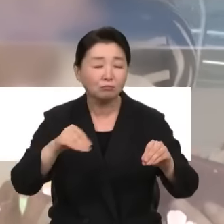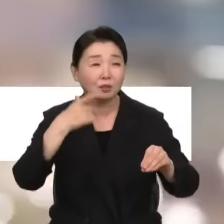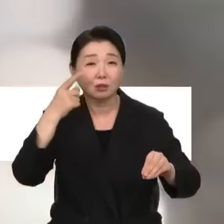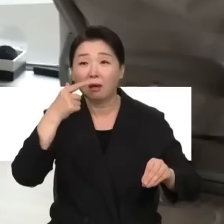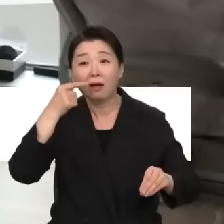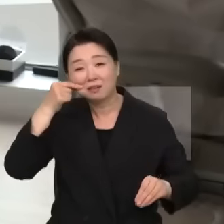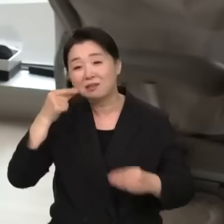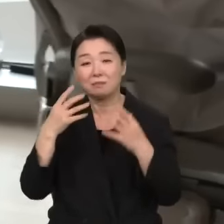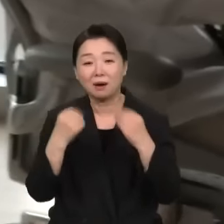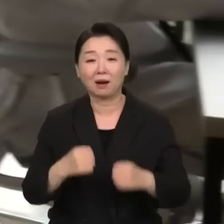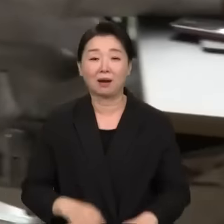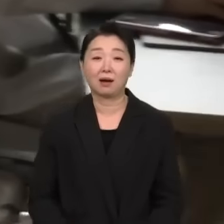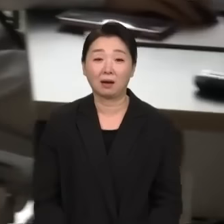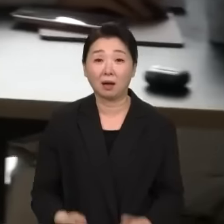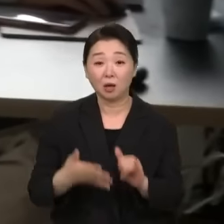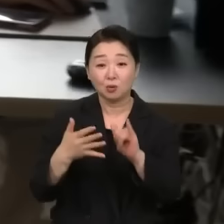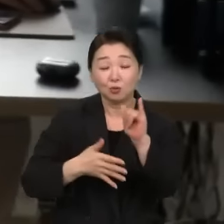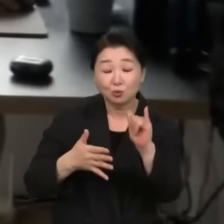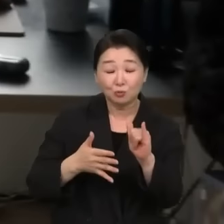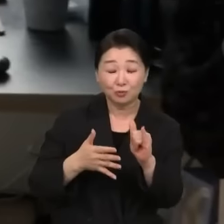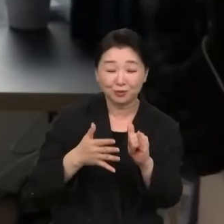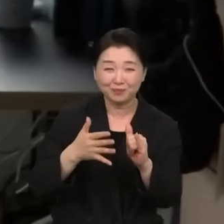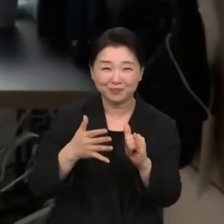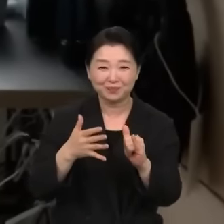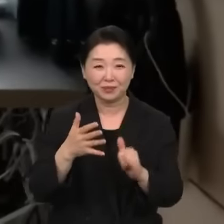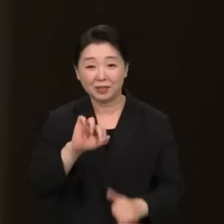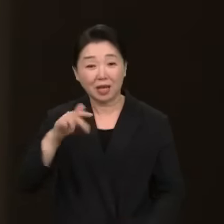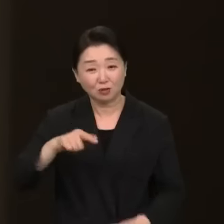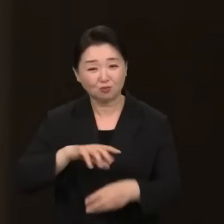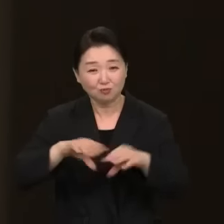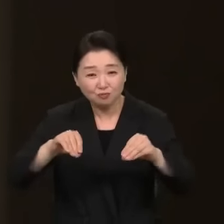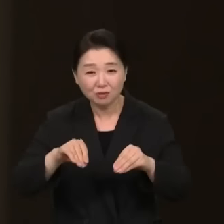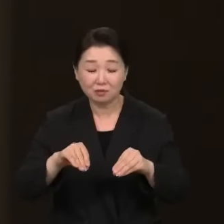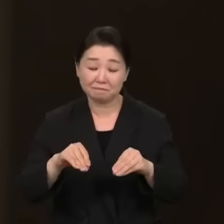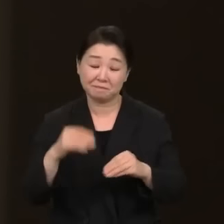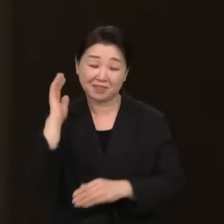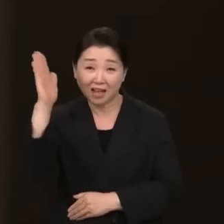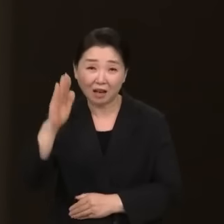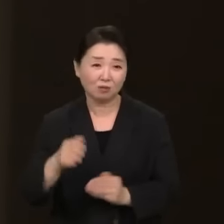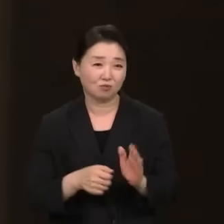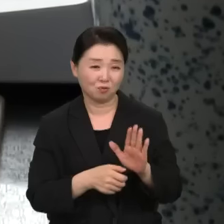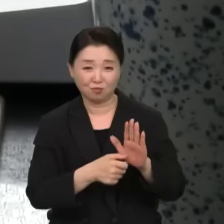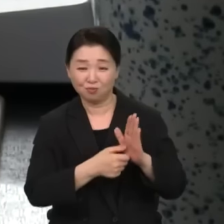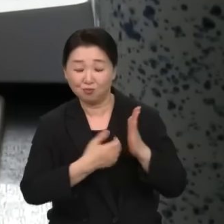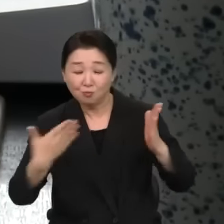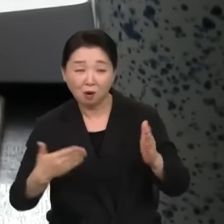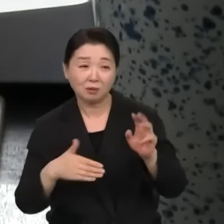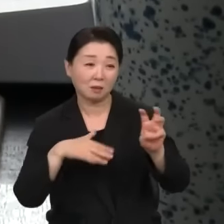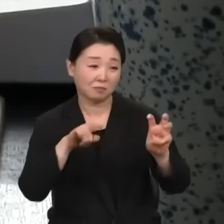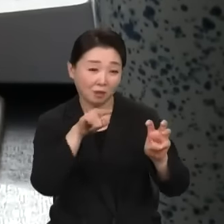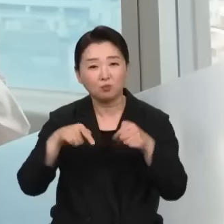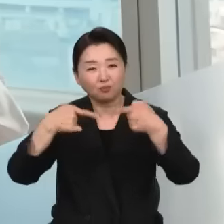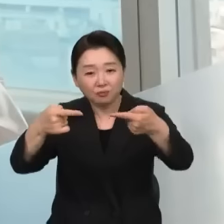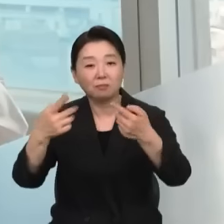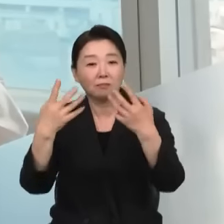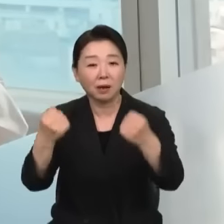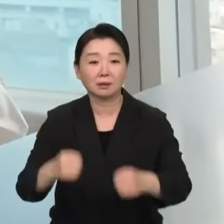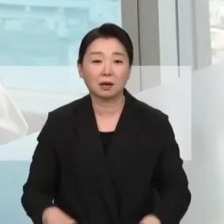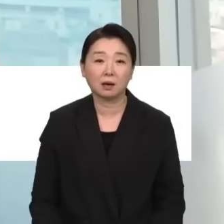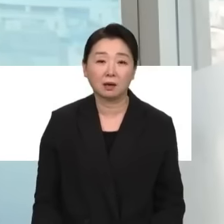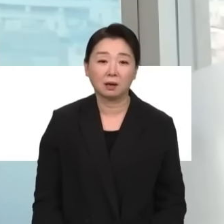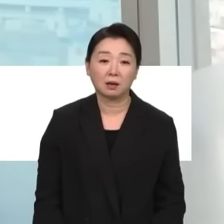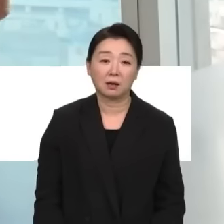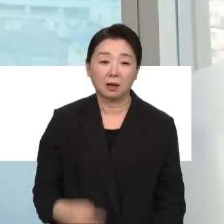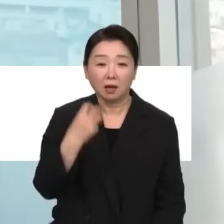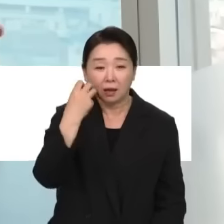있습니다. 유튜브로 사주풀이 방법을 강의해 유명해진 30대 사주풀이 전문가를 찾아가 봤습니다. 거의 한 세